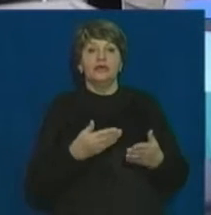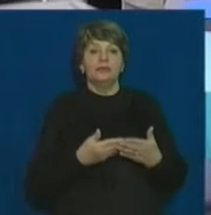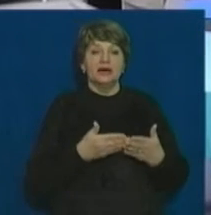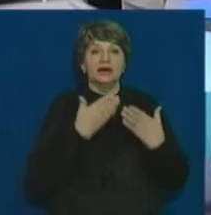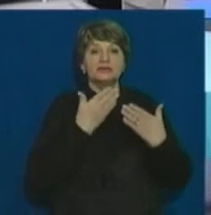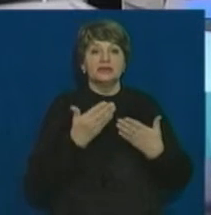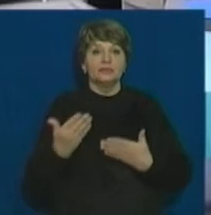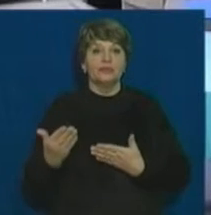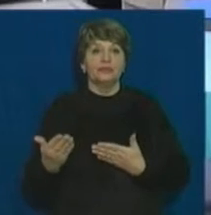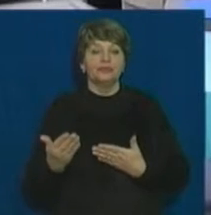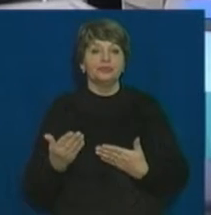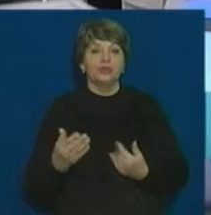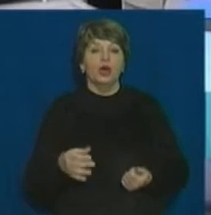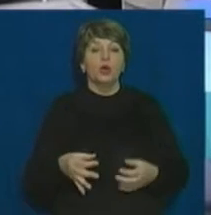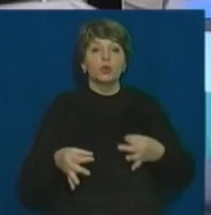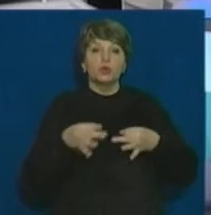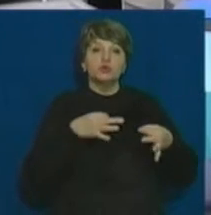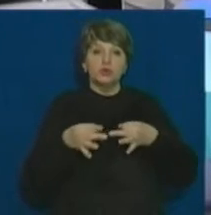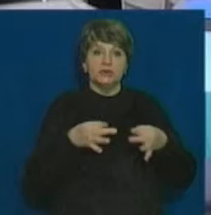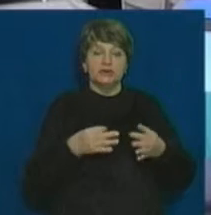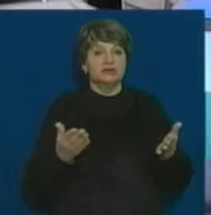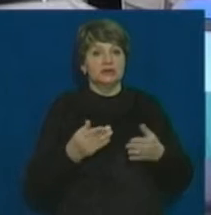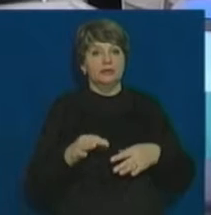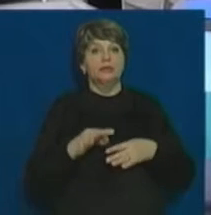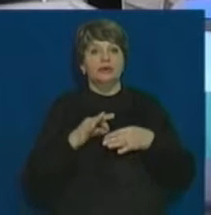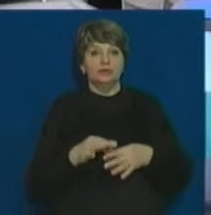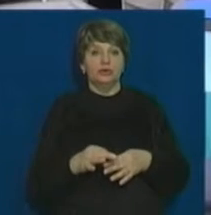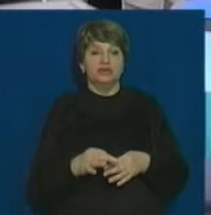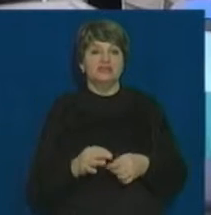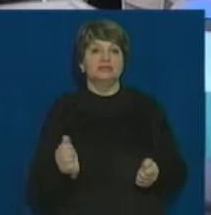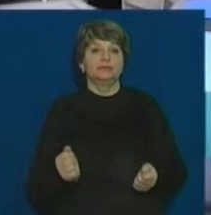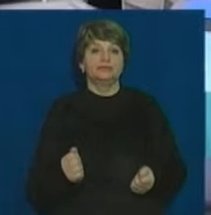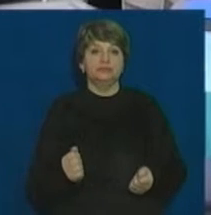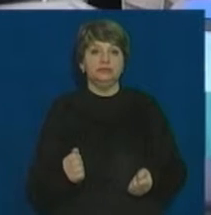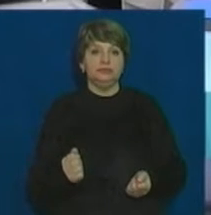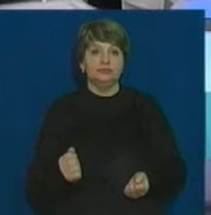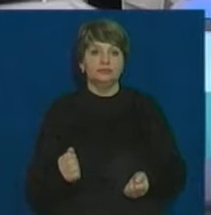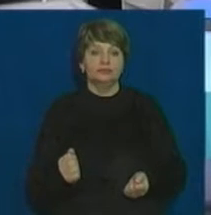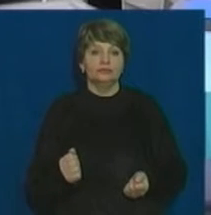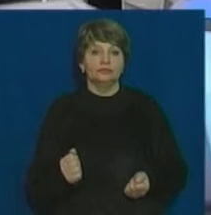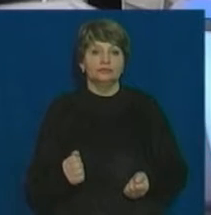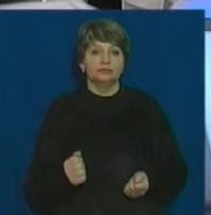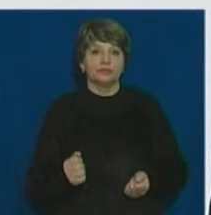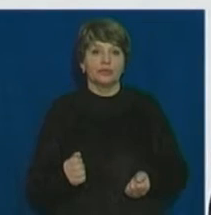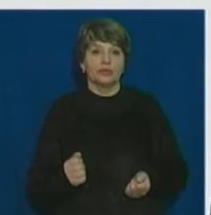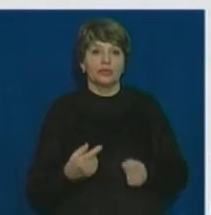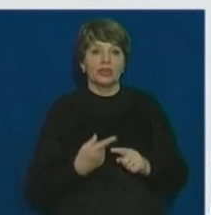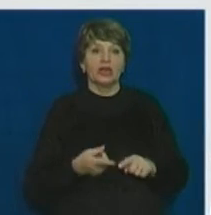яка проводиться в межах діяльності Інститут Республіка,